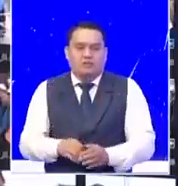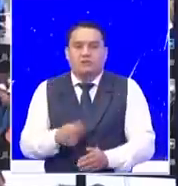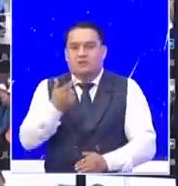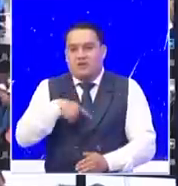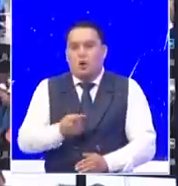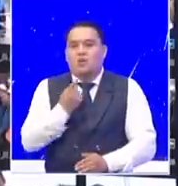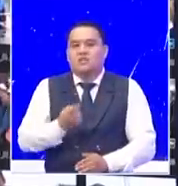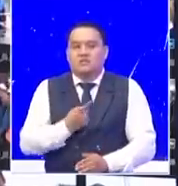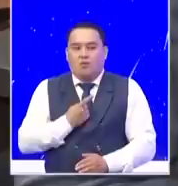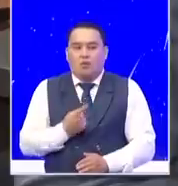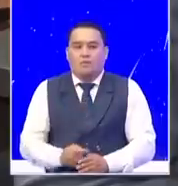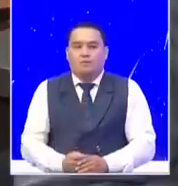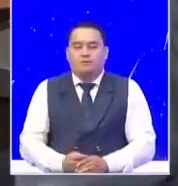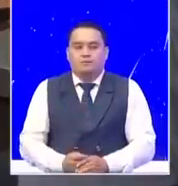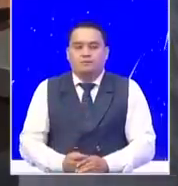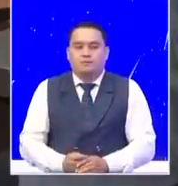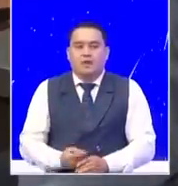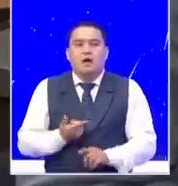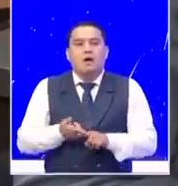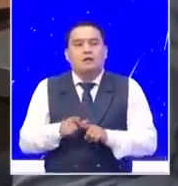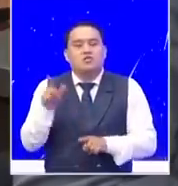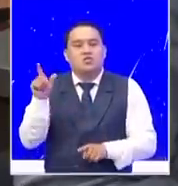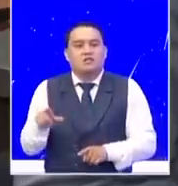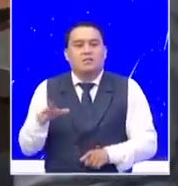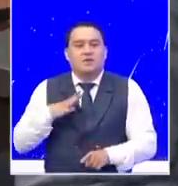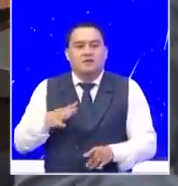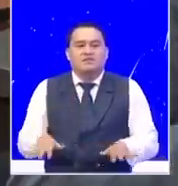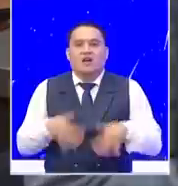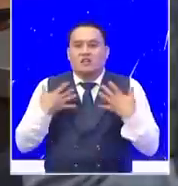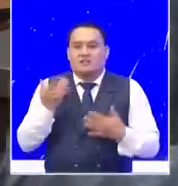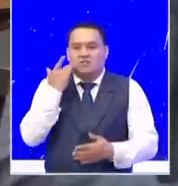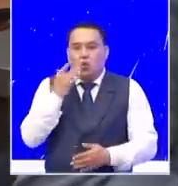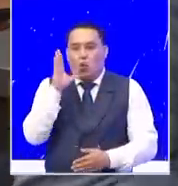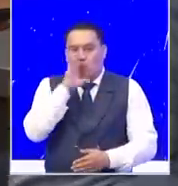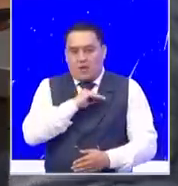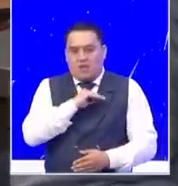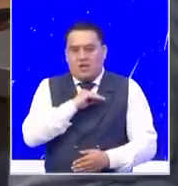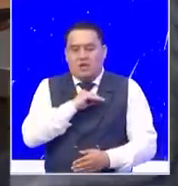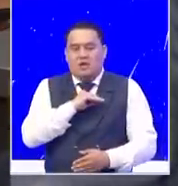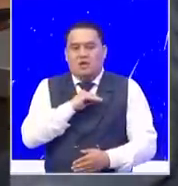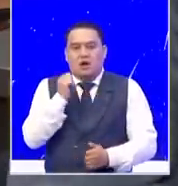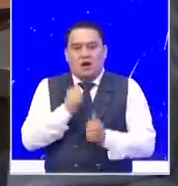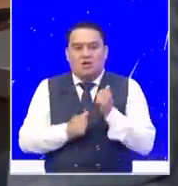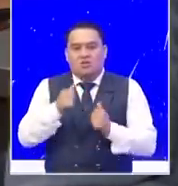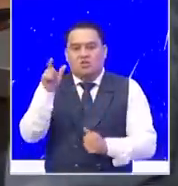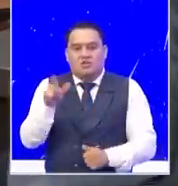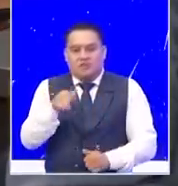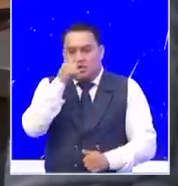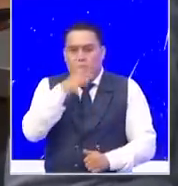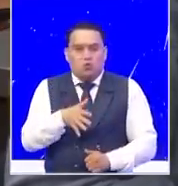свое мастерство. Этот человек умел вдохновлять, это самое главное. Вот уметь вдохновить умеет не каждый, может